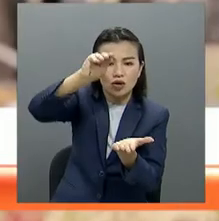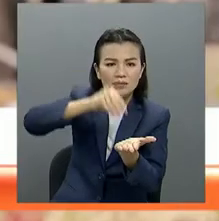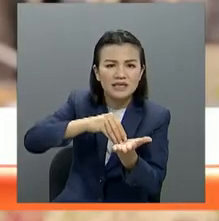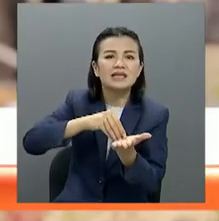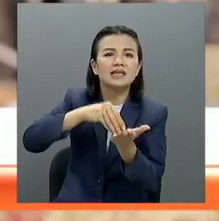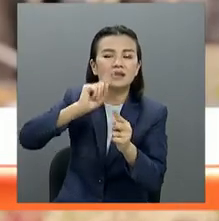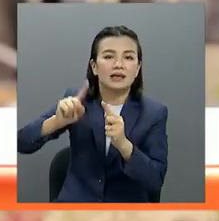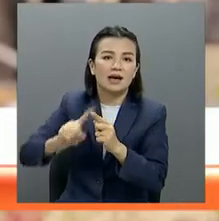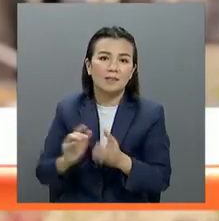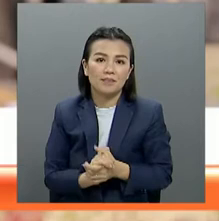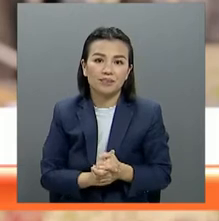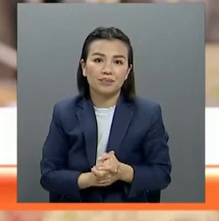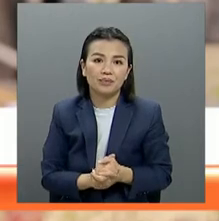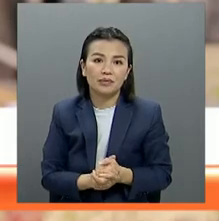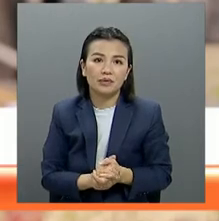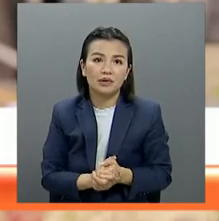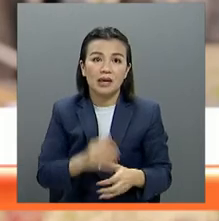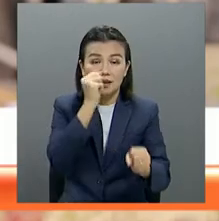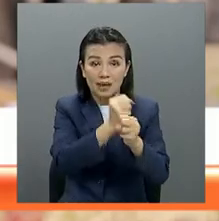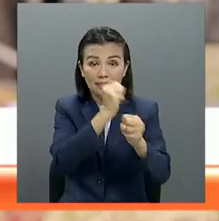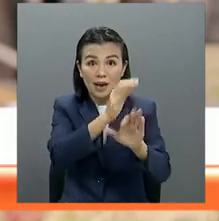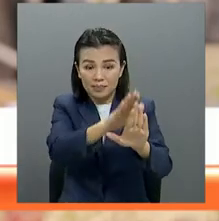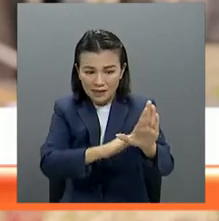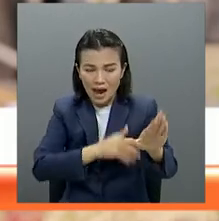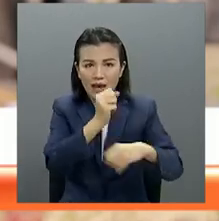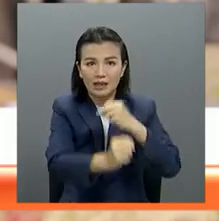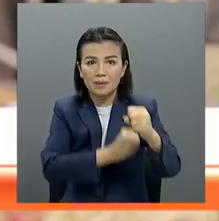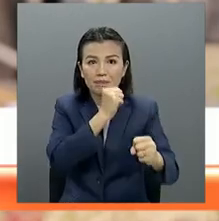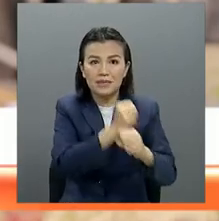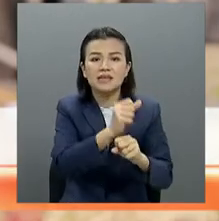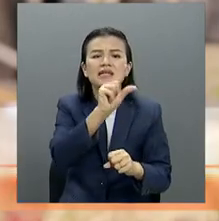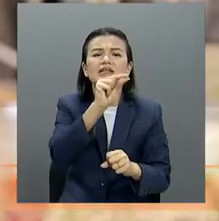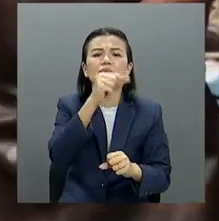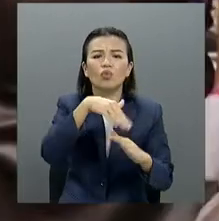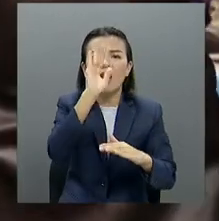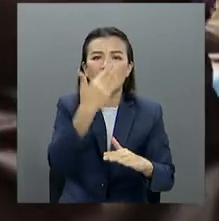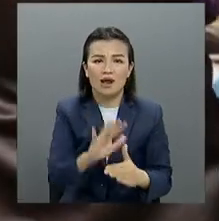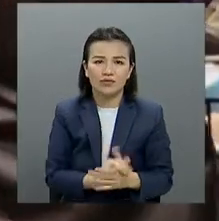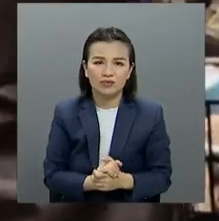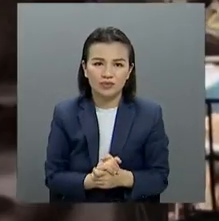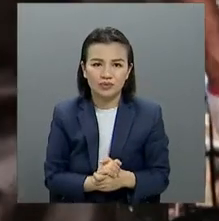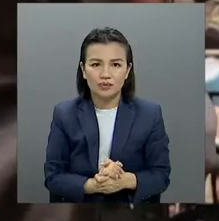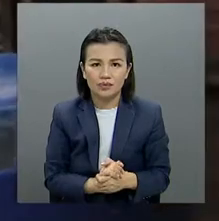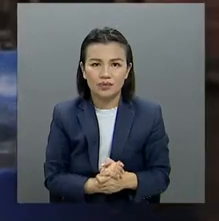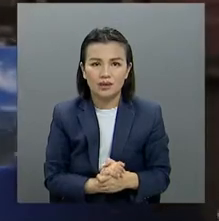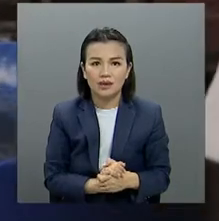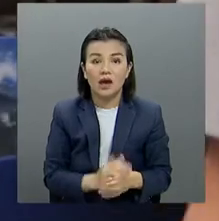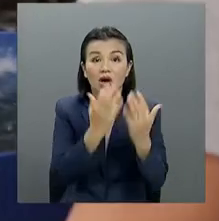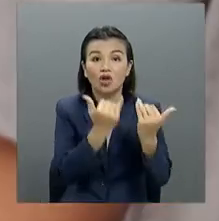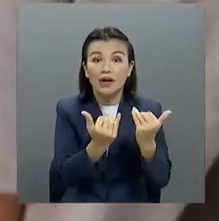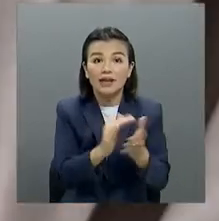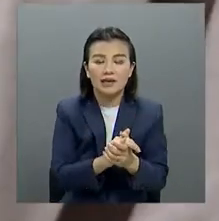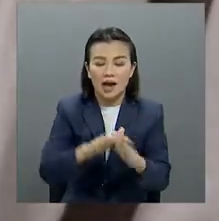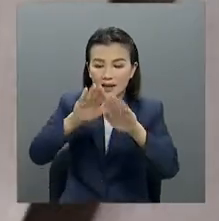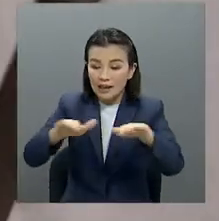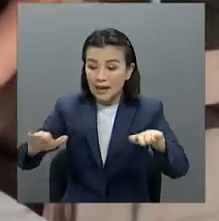ที่เยี่ยมมาก็คือประมาณสักชาวกว่าปีเนี่ยครับน้ำเดือนนี้ก็มาถ่ายทอดถึงละอ่อนเขา